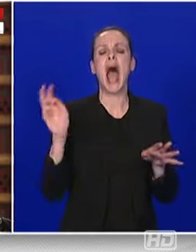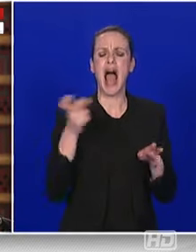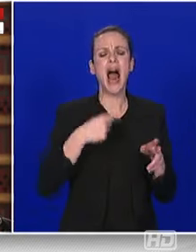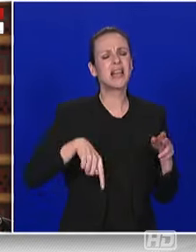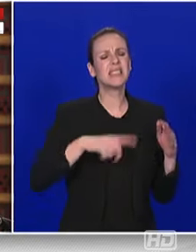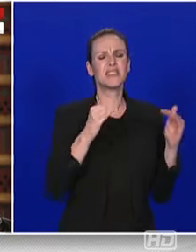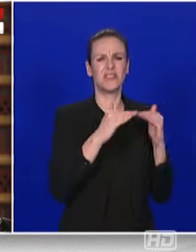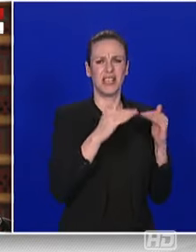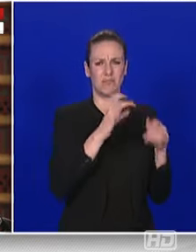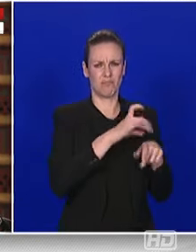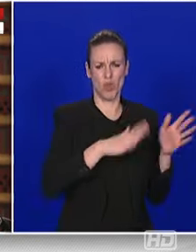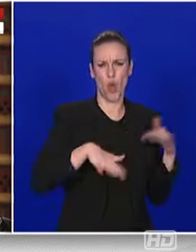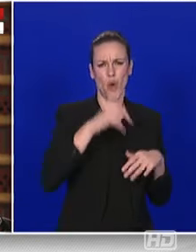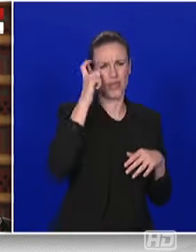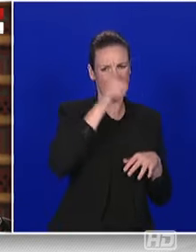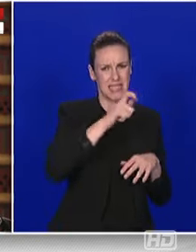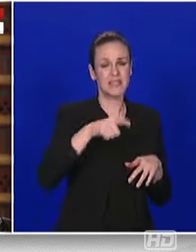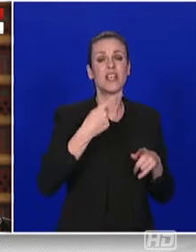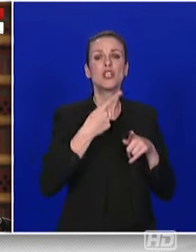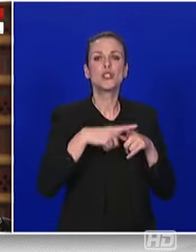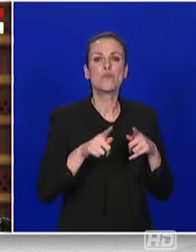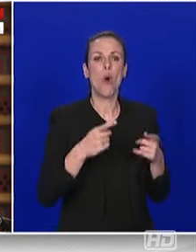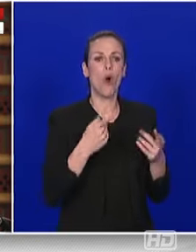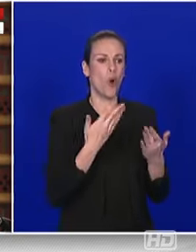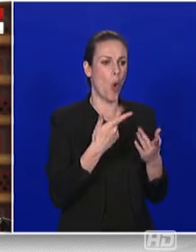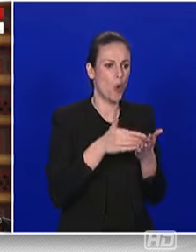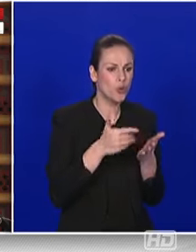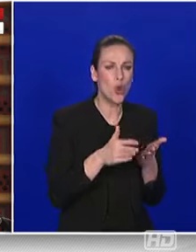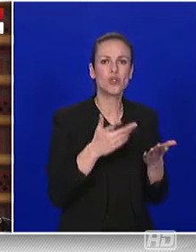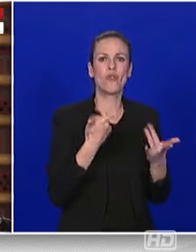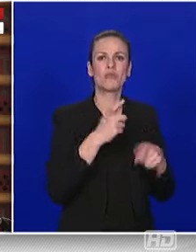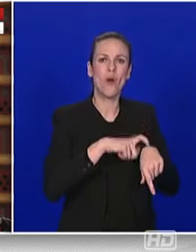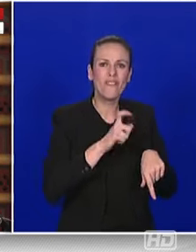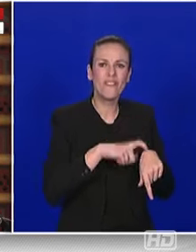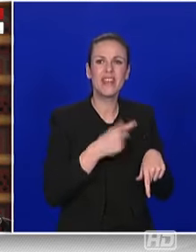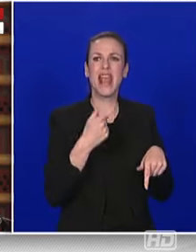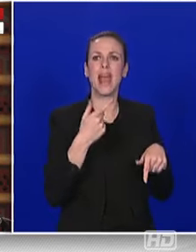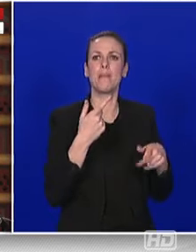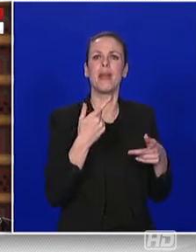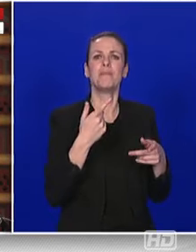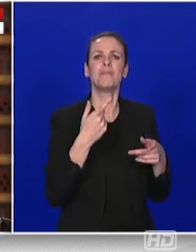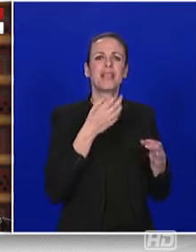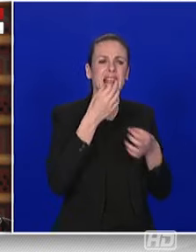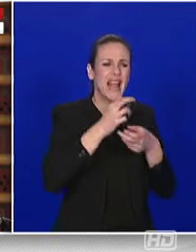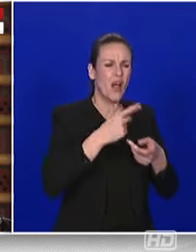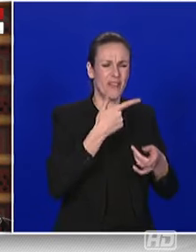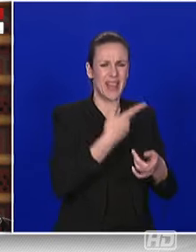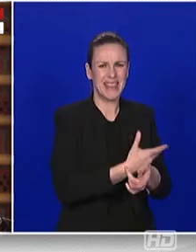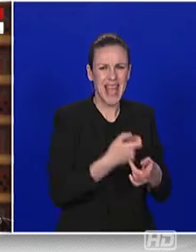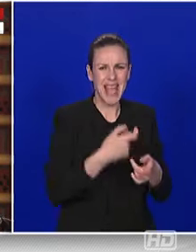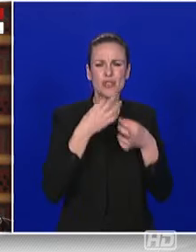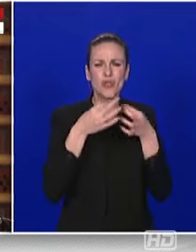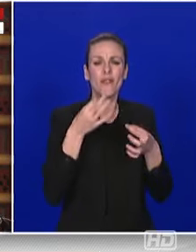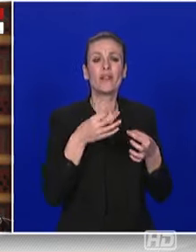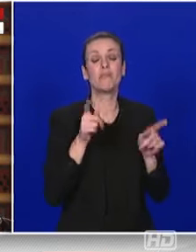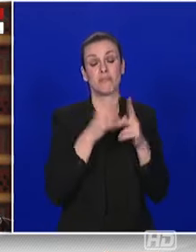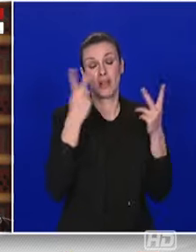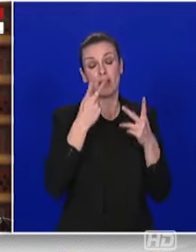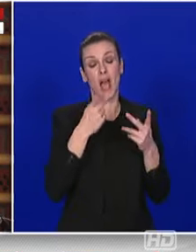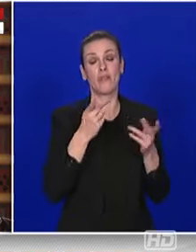će ići i zbog resursa, i zbog vremena koje je potrebno, i zbog, naravno,